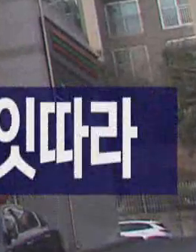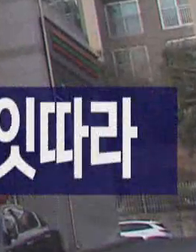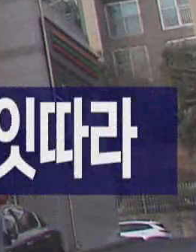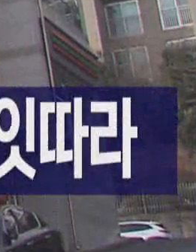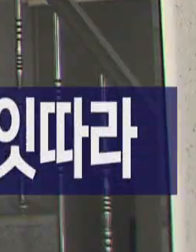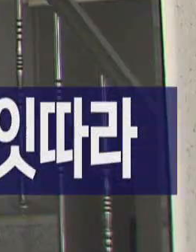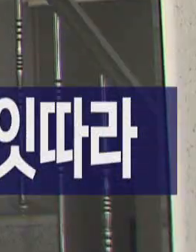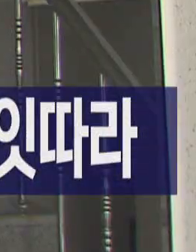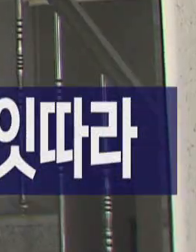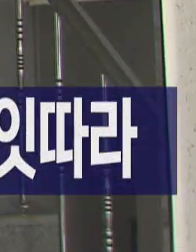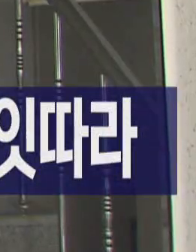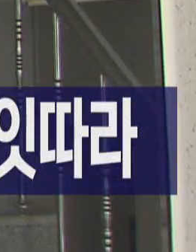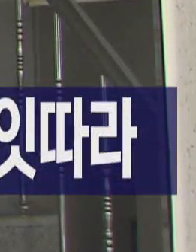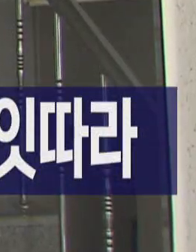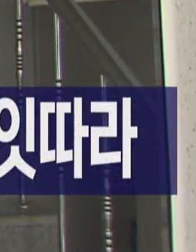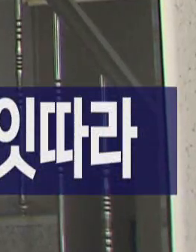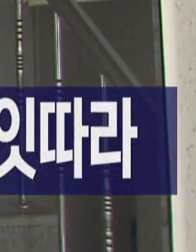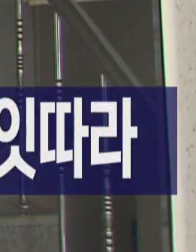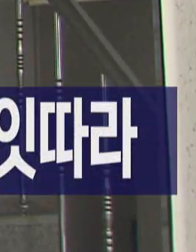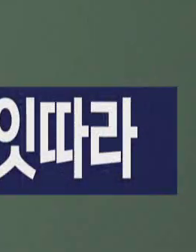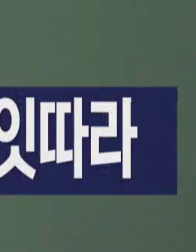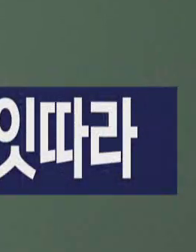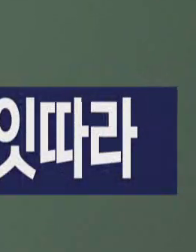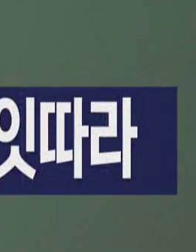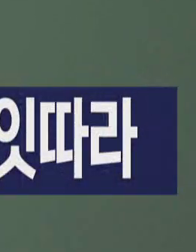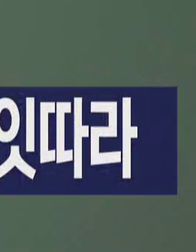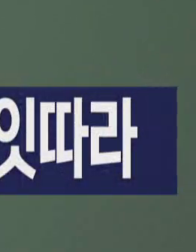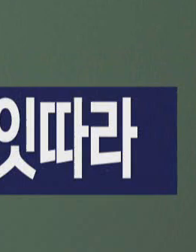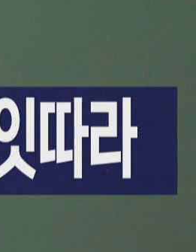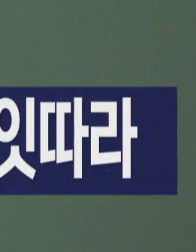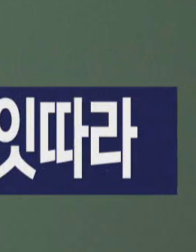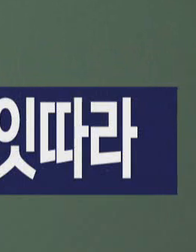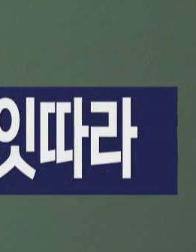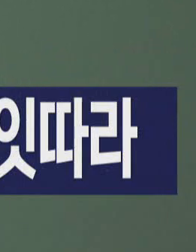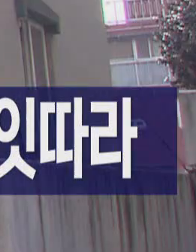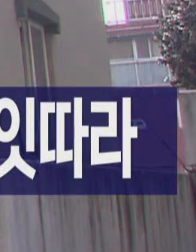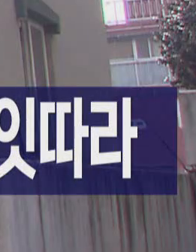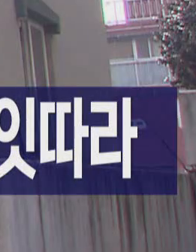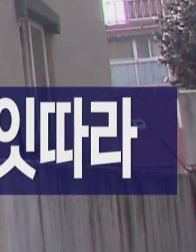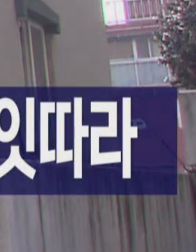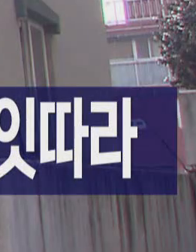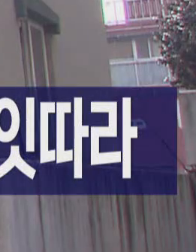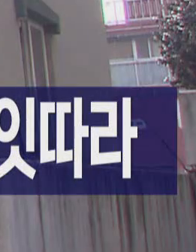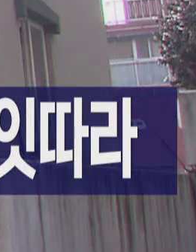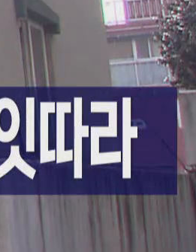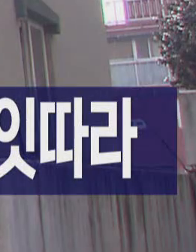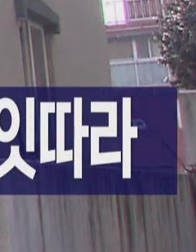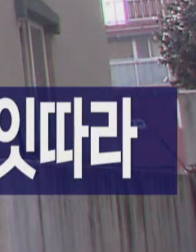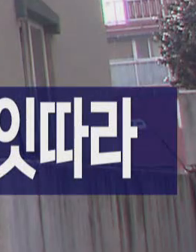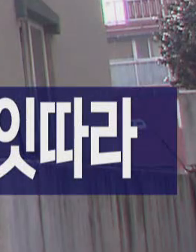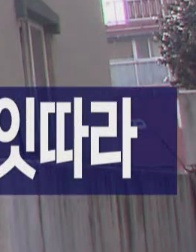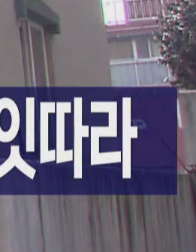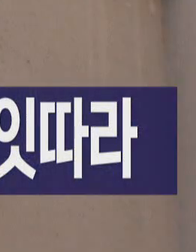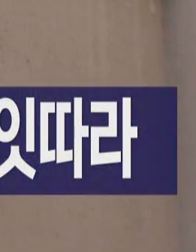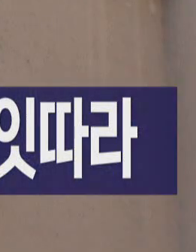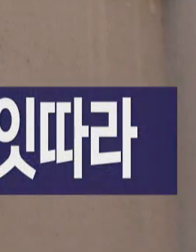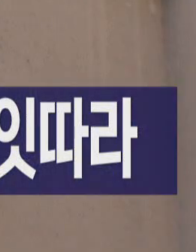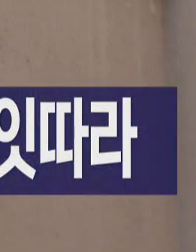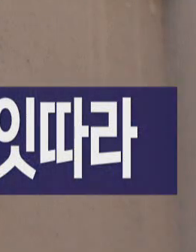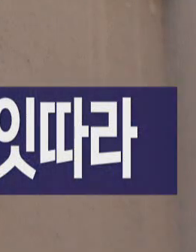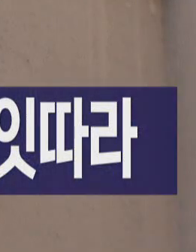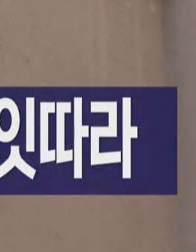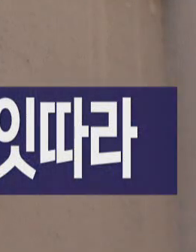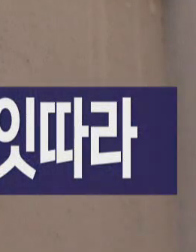성화교회 목사는 아들에게 목회직을 세습하기 위해 아들의 개척교회를 만든 다음 교회를 통합하는 수법을 썼습니다. 그런데 이